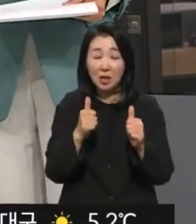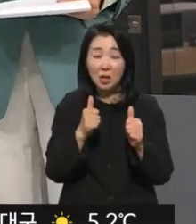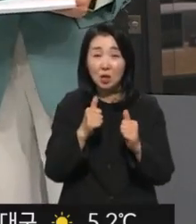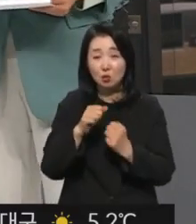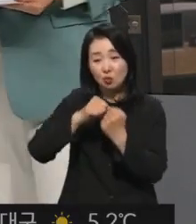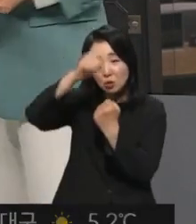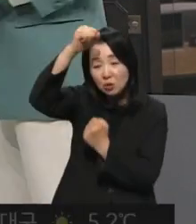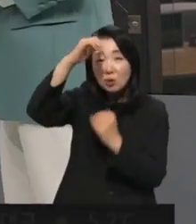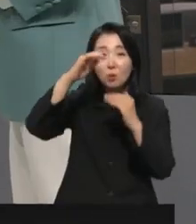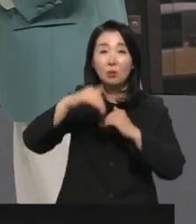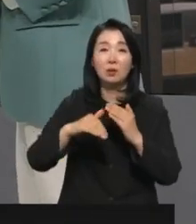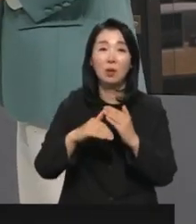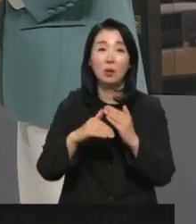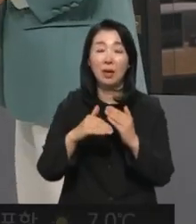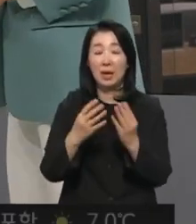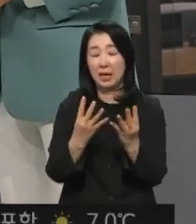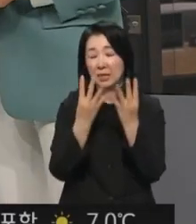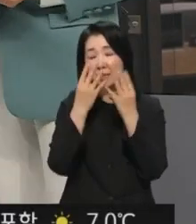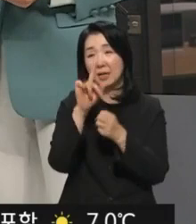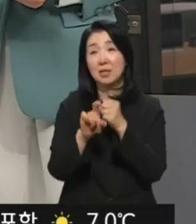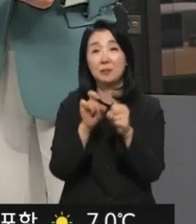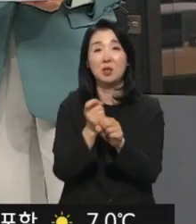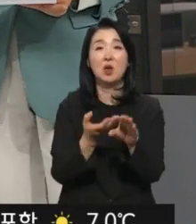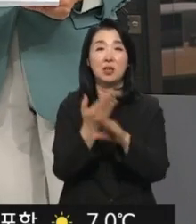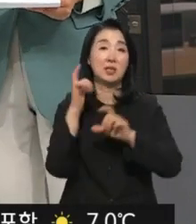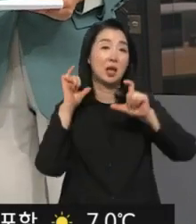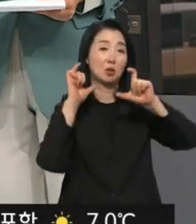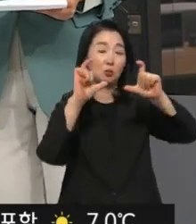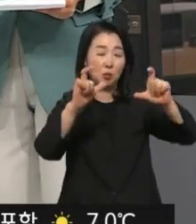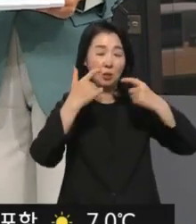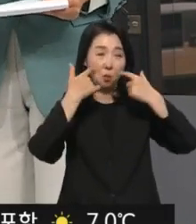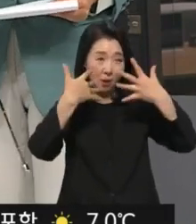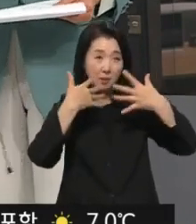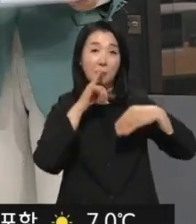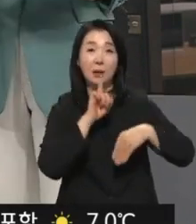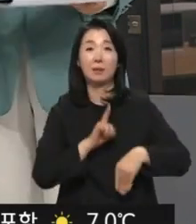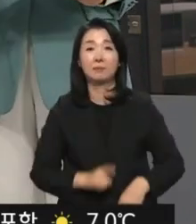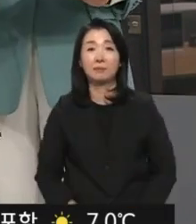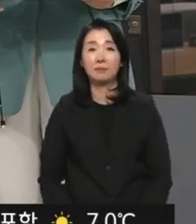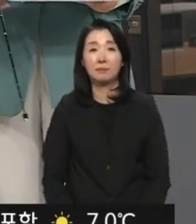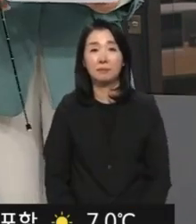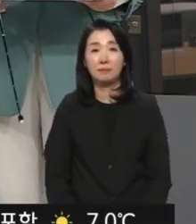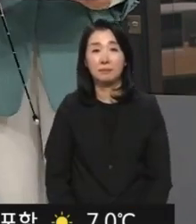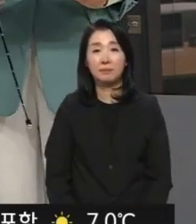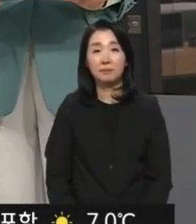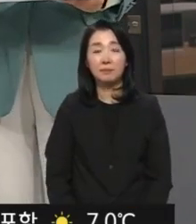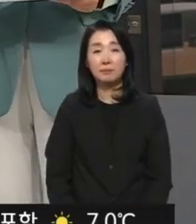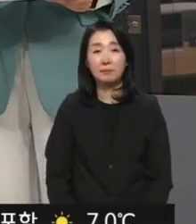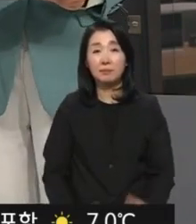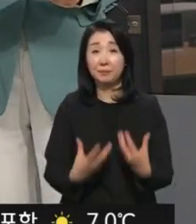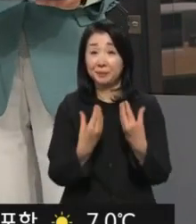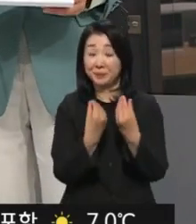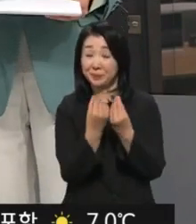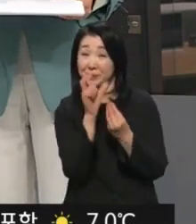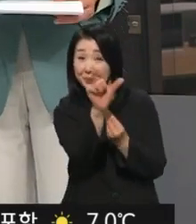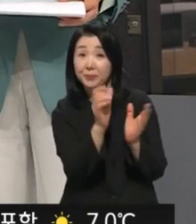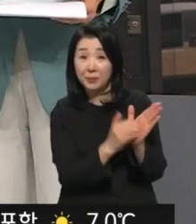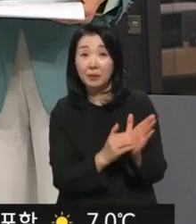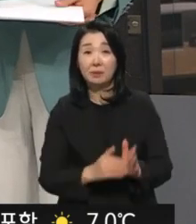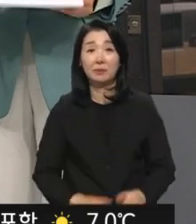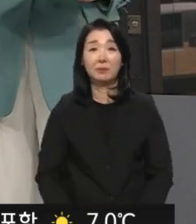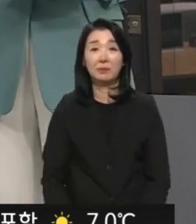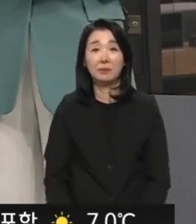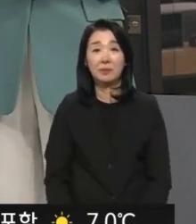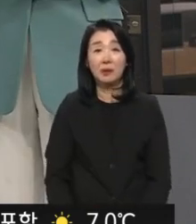청구서에 징역 11년 이상 선고될 게 명백하다 이렇게 이례적으로 형량까지 적시를 했다고